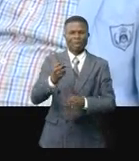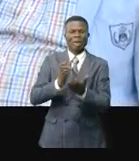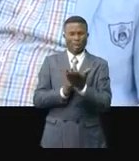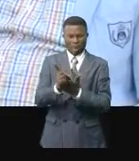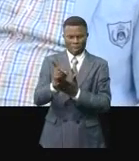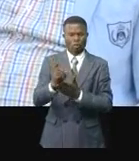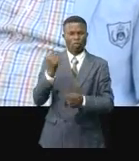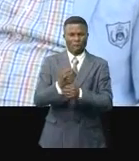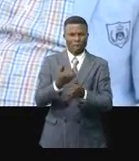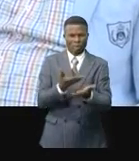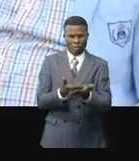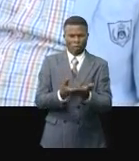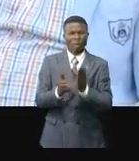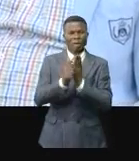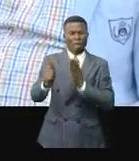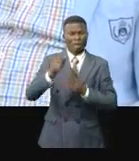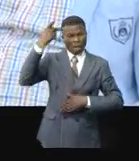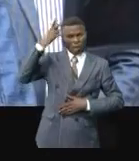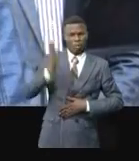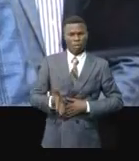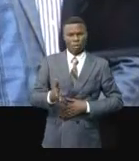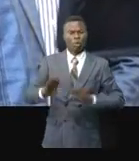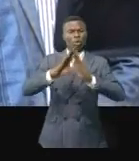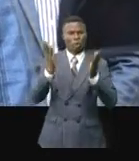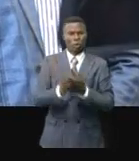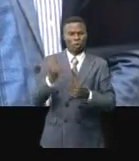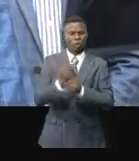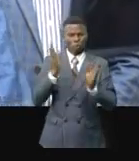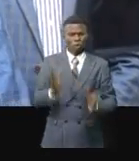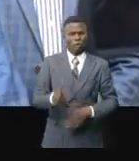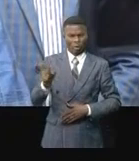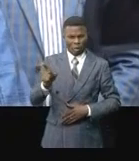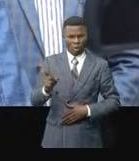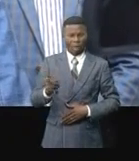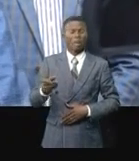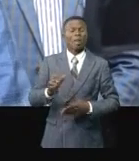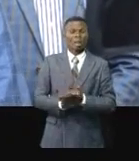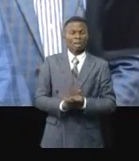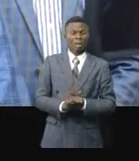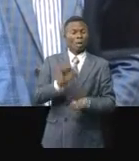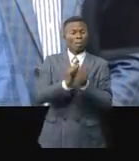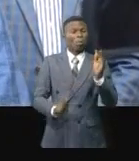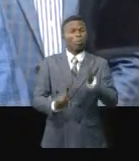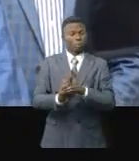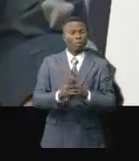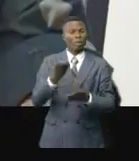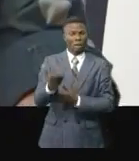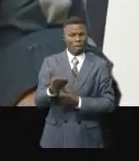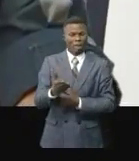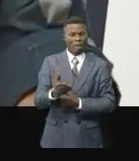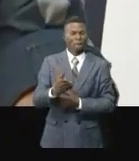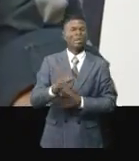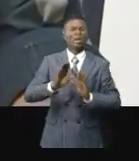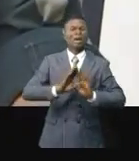La qualité d'officier de police judiciaire va permettre à ce que tous les agents de la RNP seront sur place. Quand ils seront butés à une difficulté quelconque, ils ont